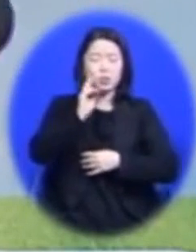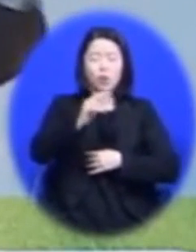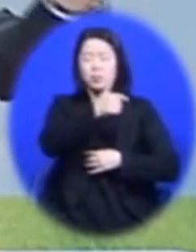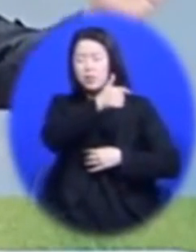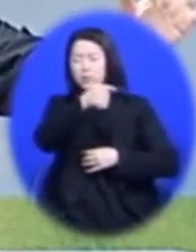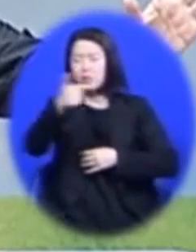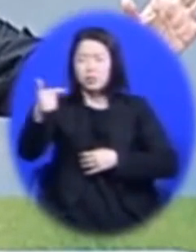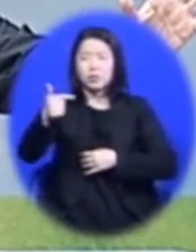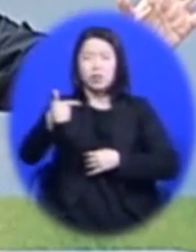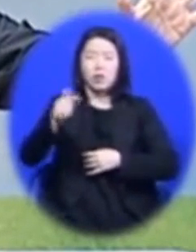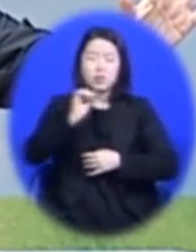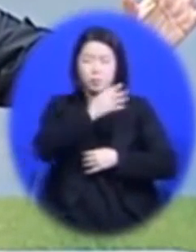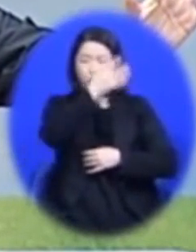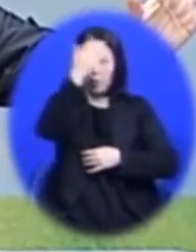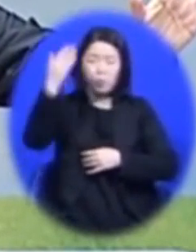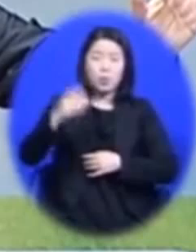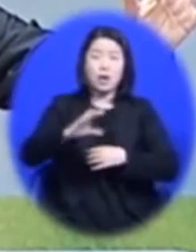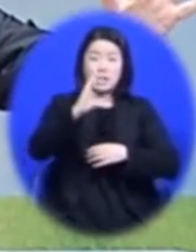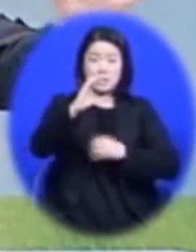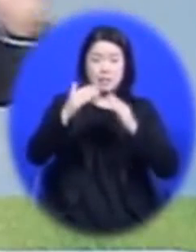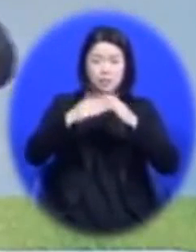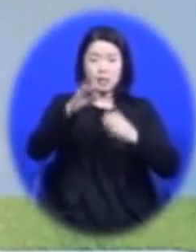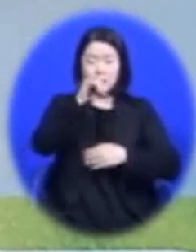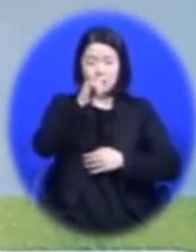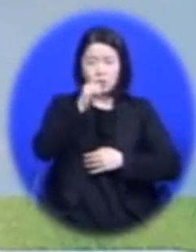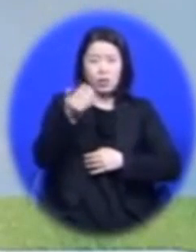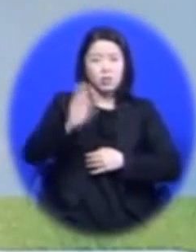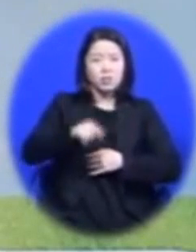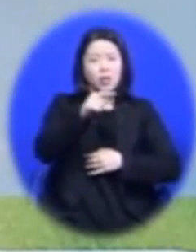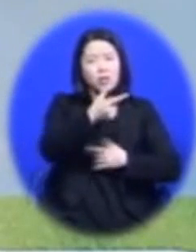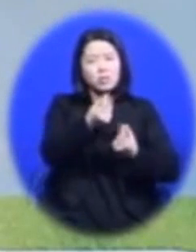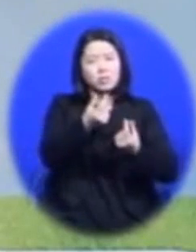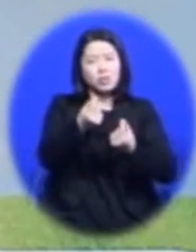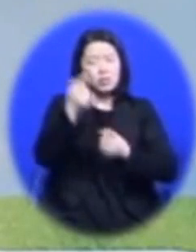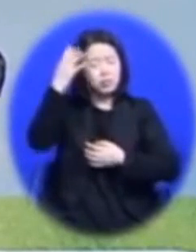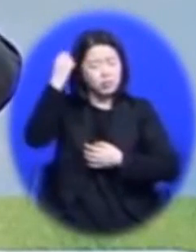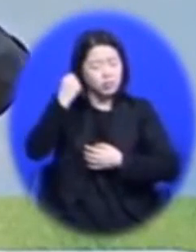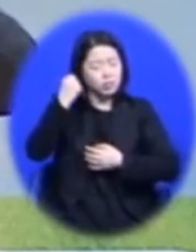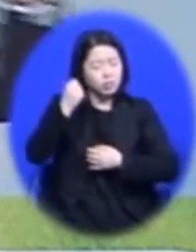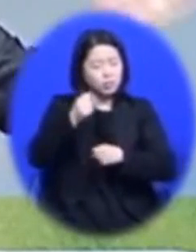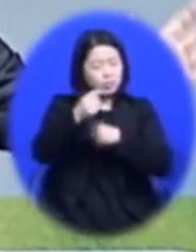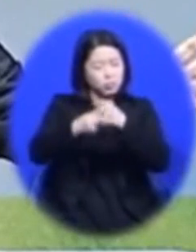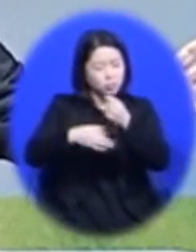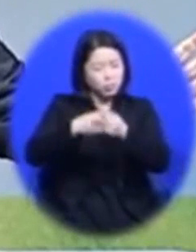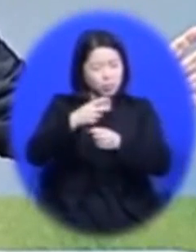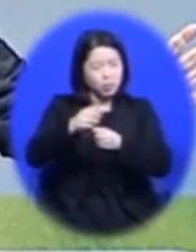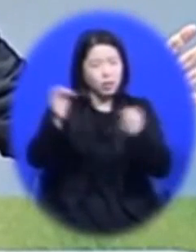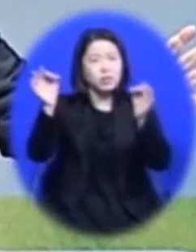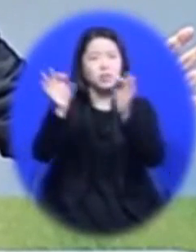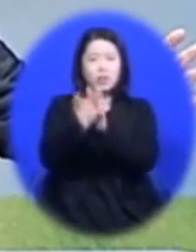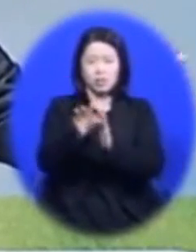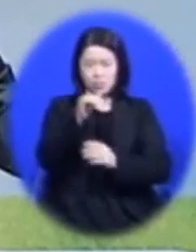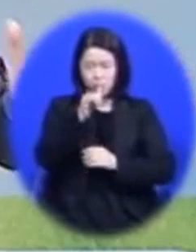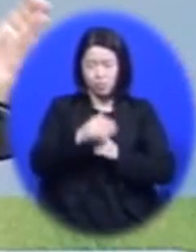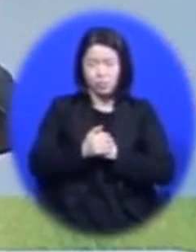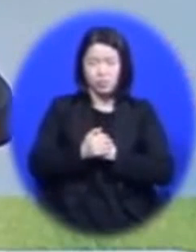멋있는 성당들이 있어요. 근데 그런 기억은 몇 해 지나고 나니까 다 사라졌습니다.